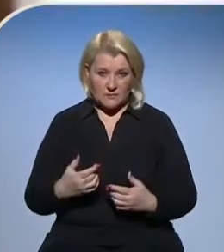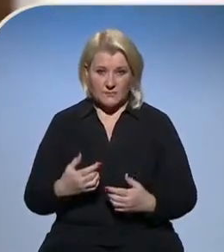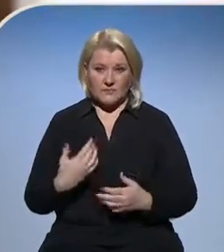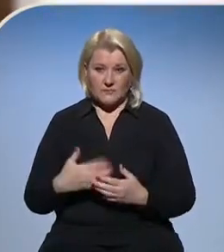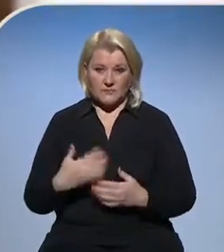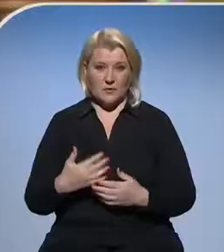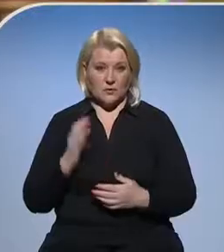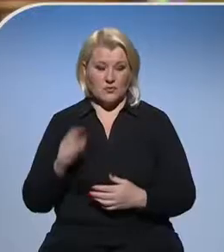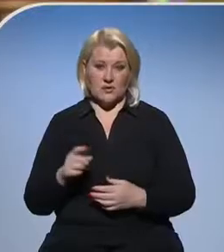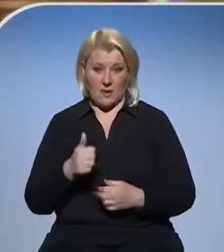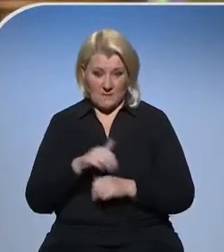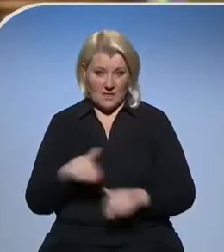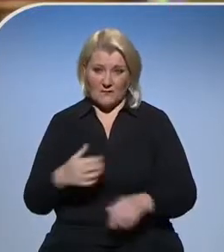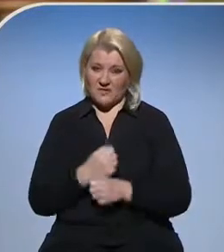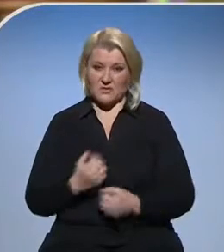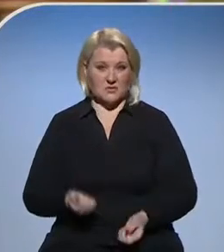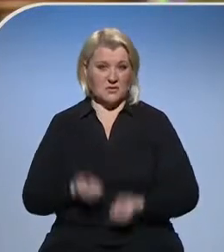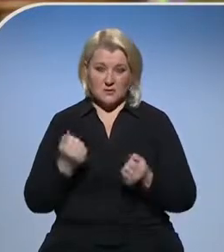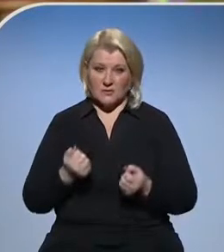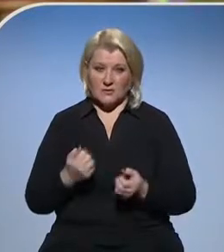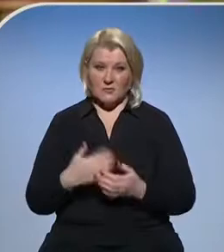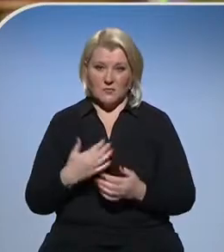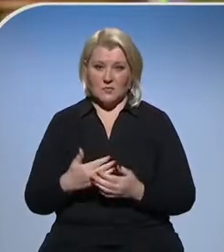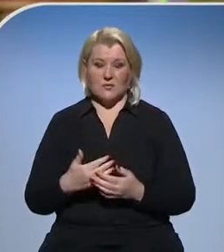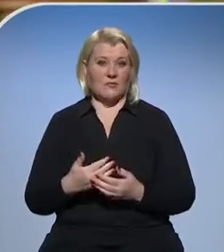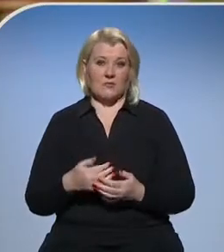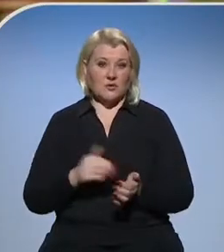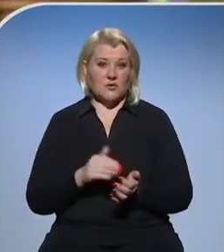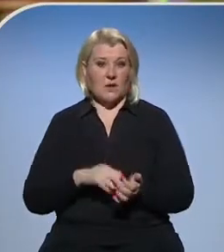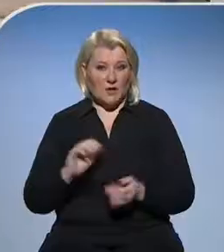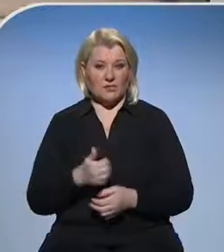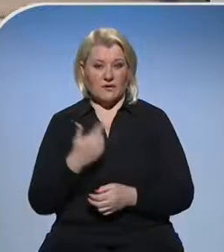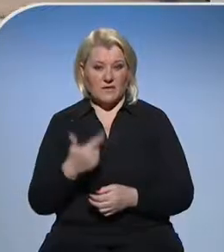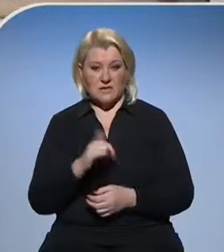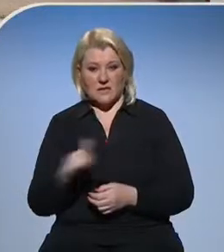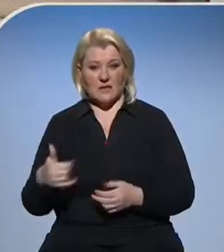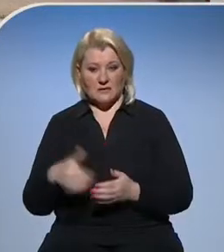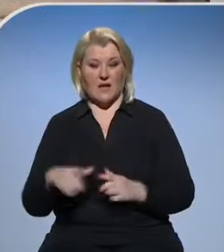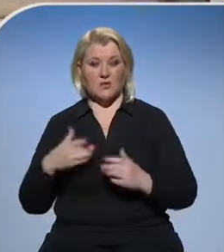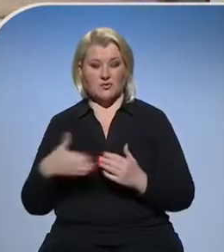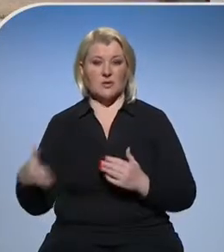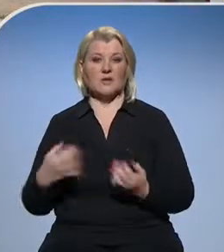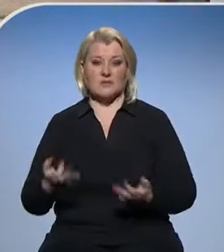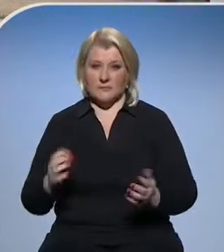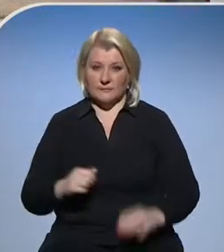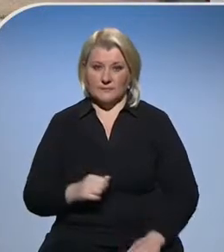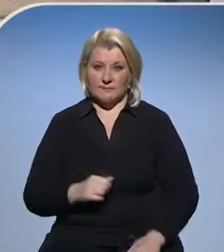výrazně většího věku a budete ten důchod potřebovat doplňovat 20 a víc let třeba. No, není to